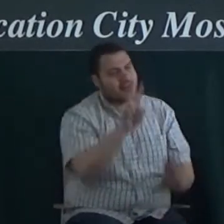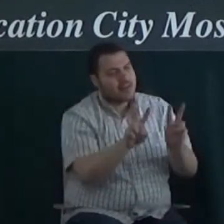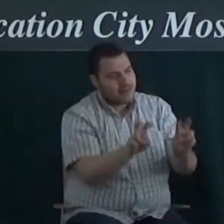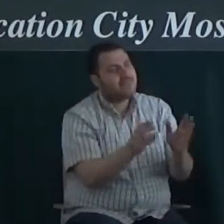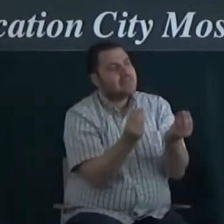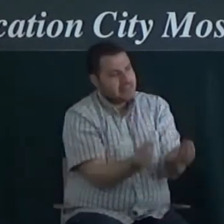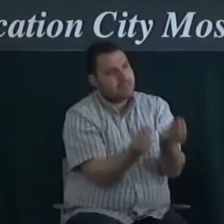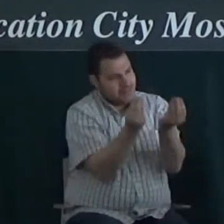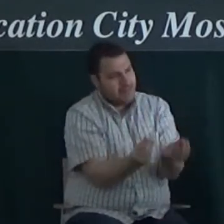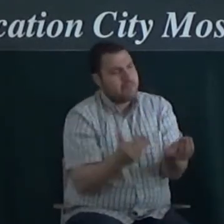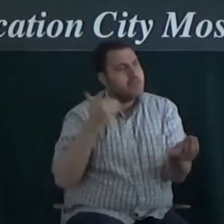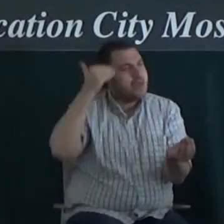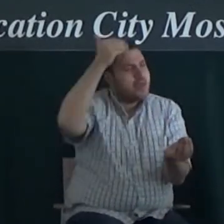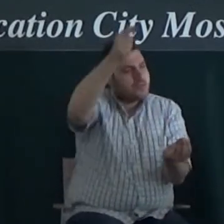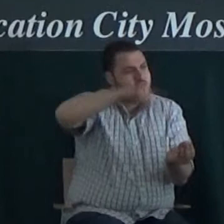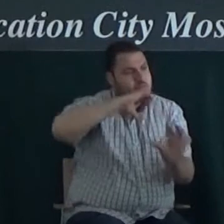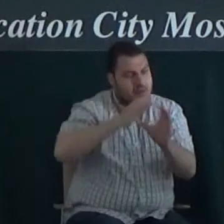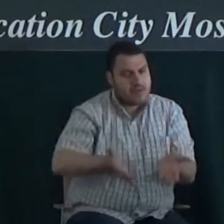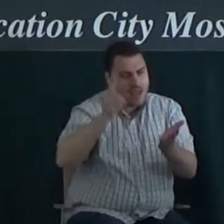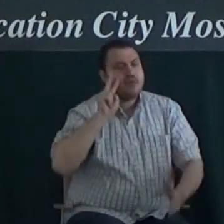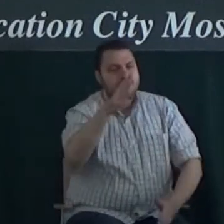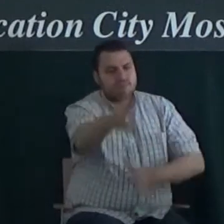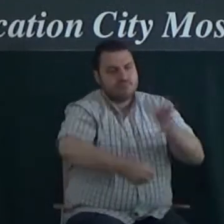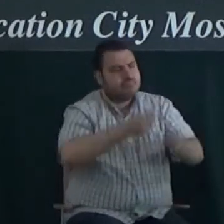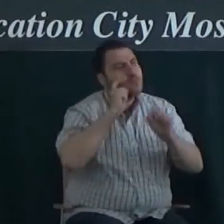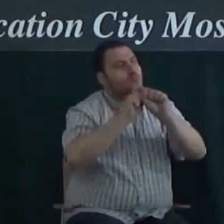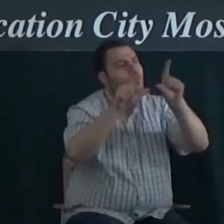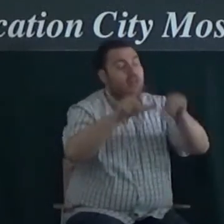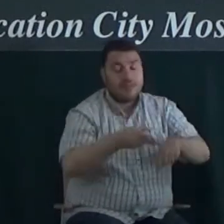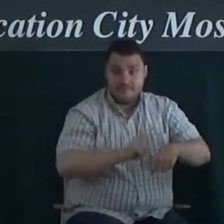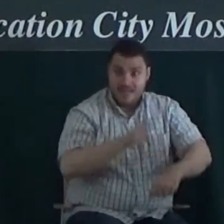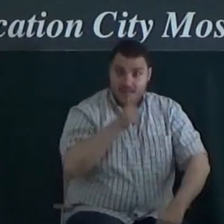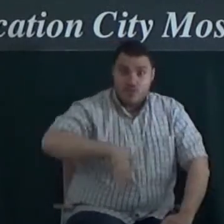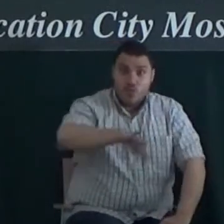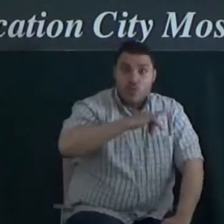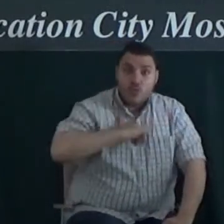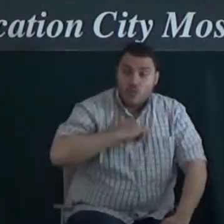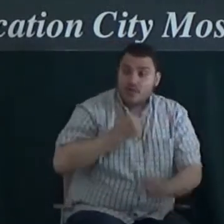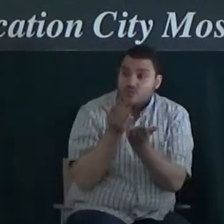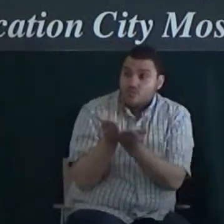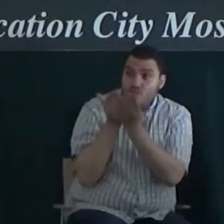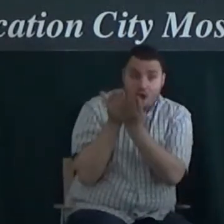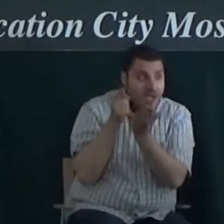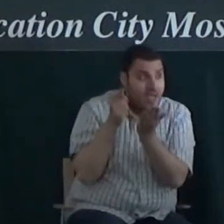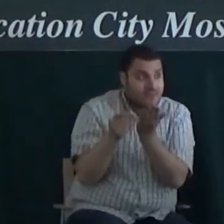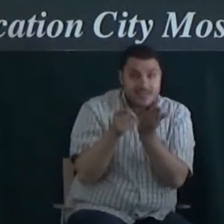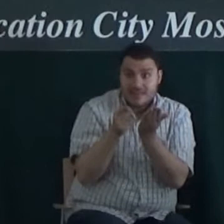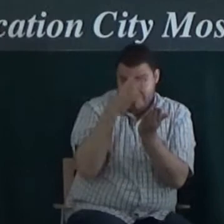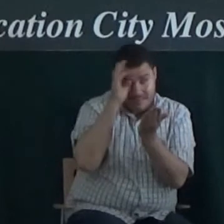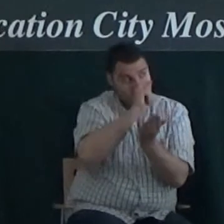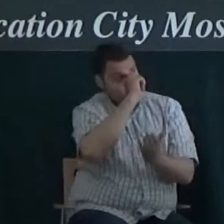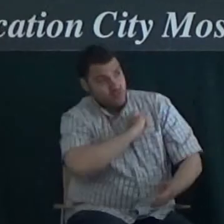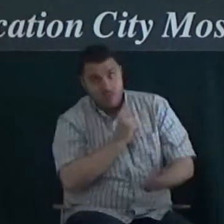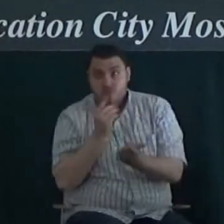فيه الأبصار. وقال عليه الصلاة والسلام: اتقي دعوة المظلوم فإنها ليس